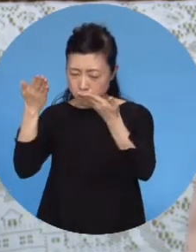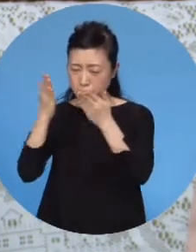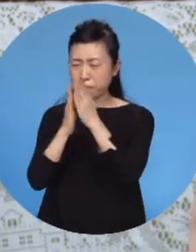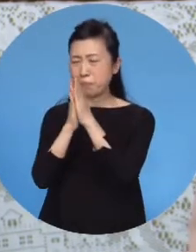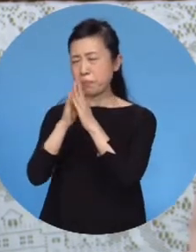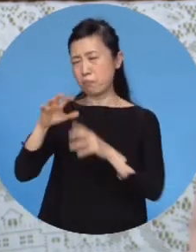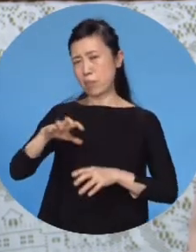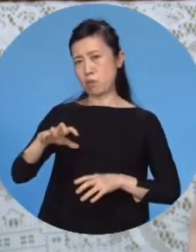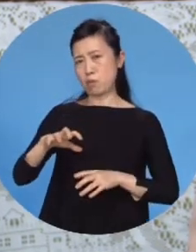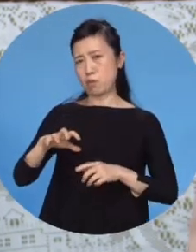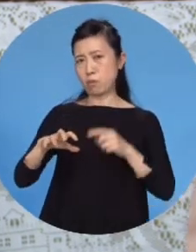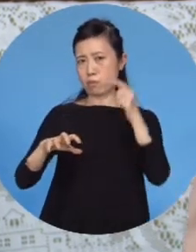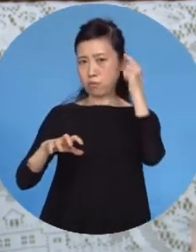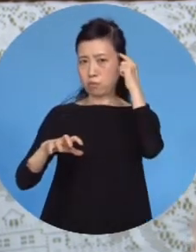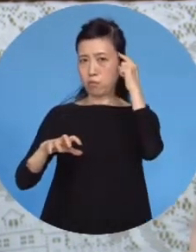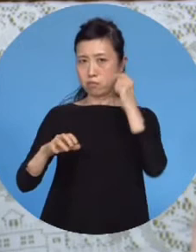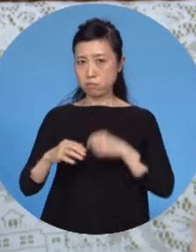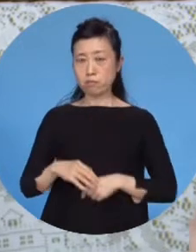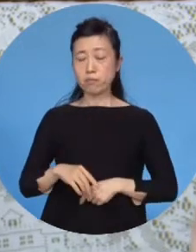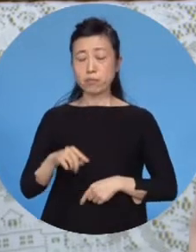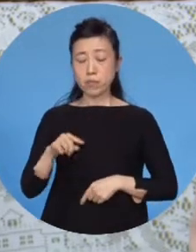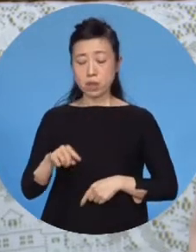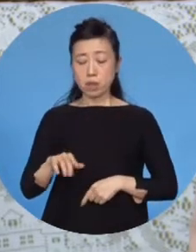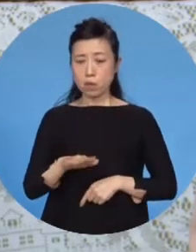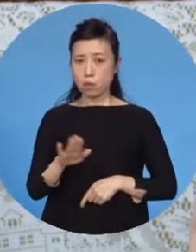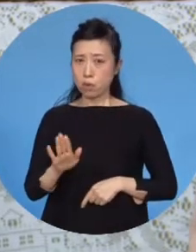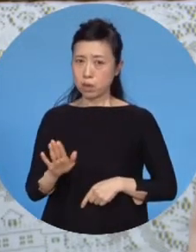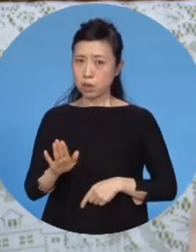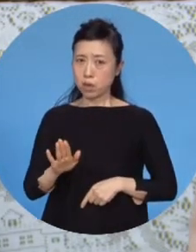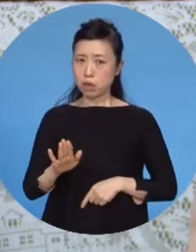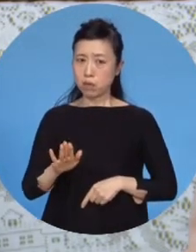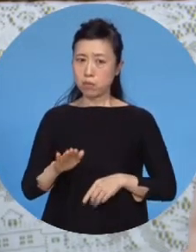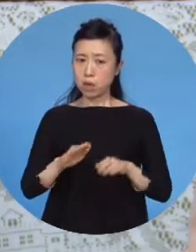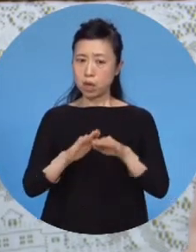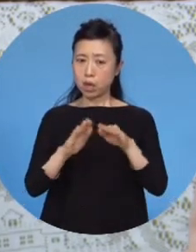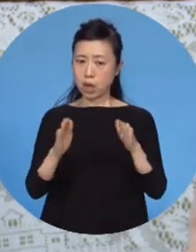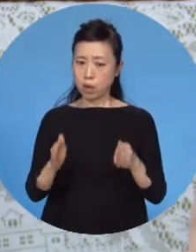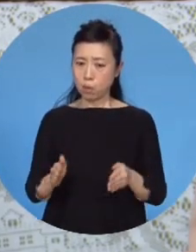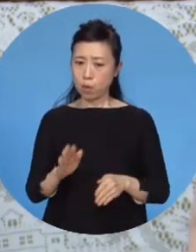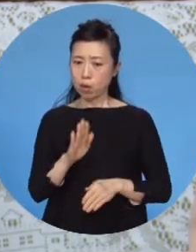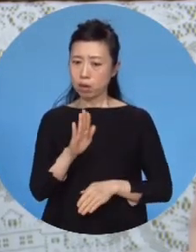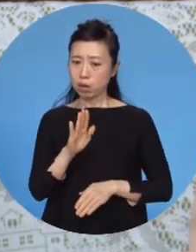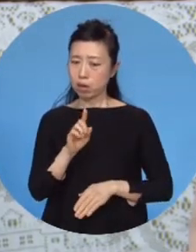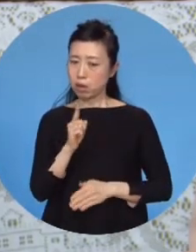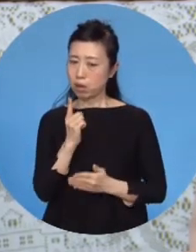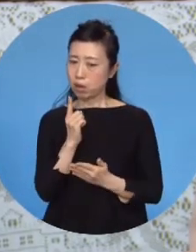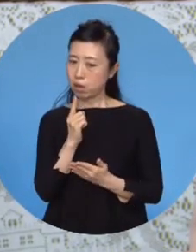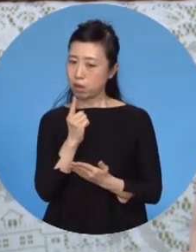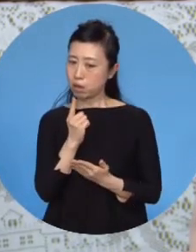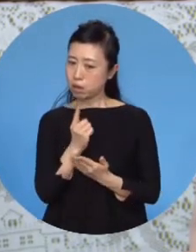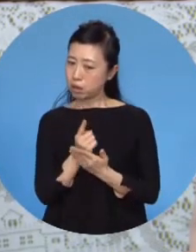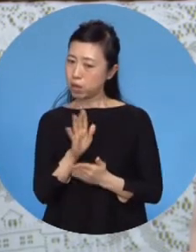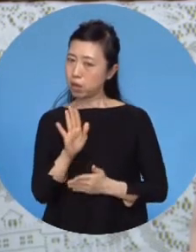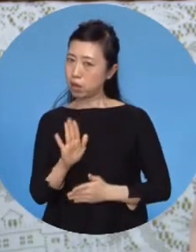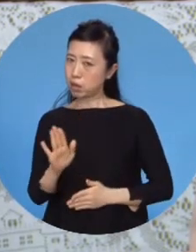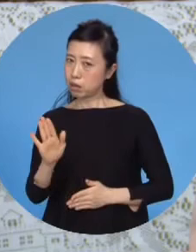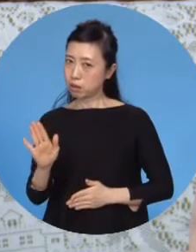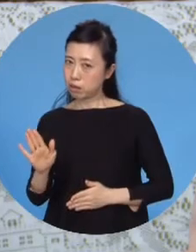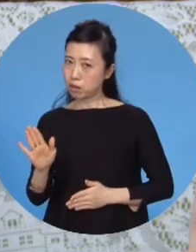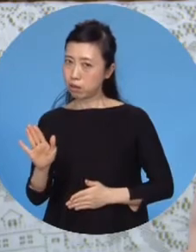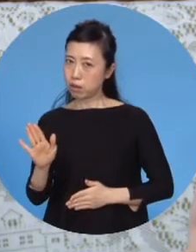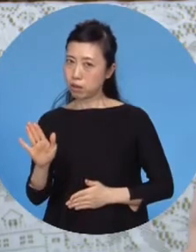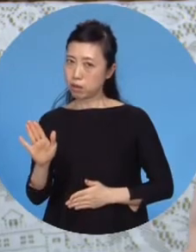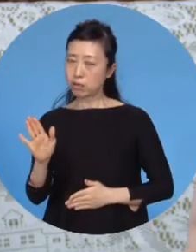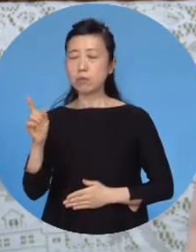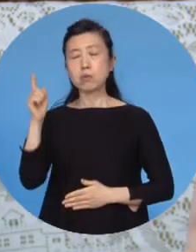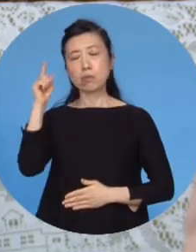ていうんだ、大宮大地っていうのは、うん、だから多分向こうの大地には、そういったものの、